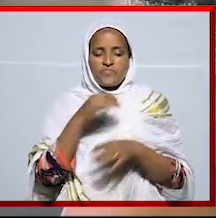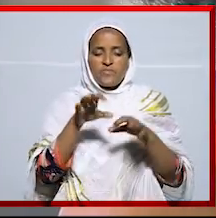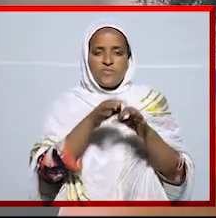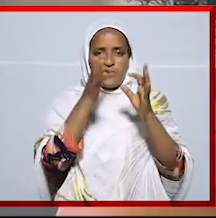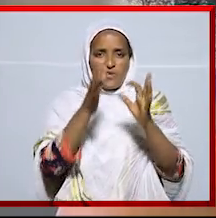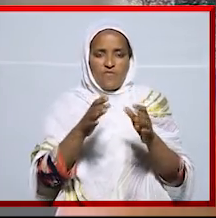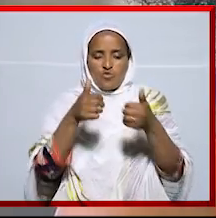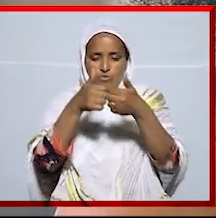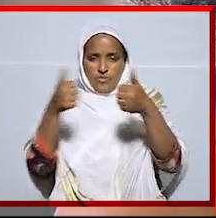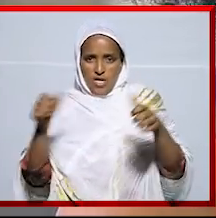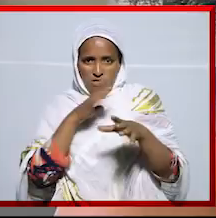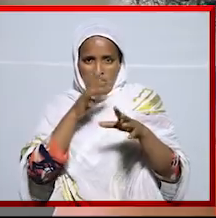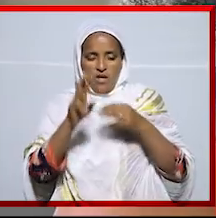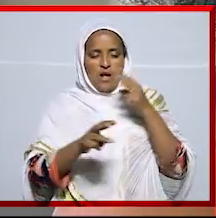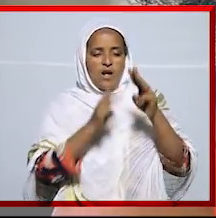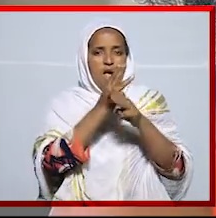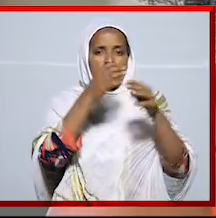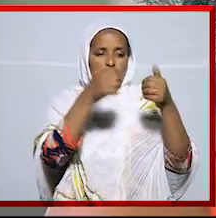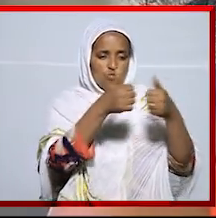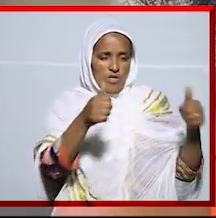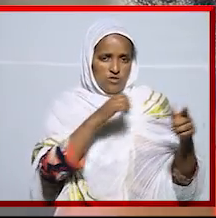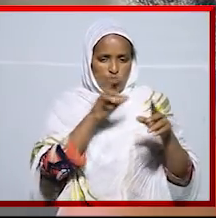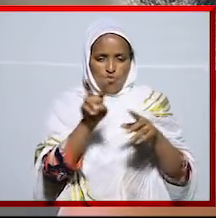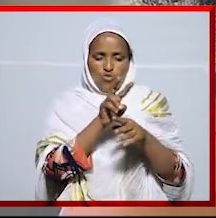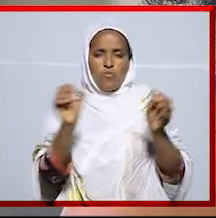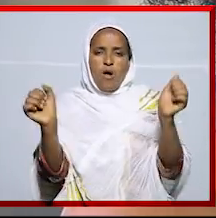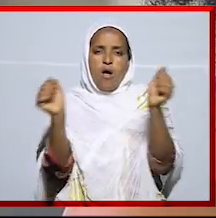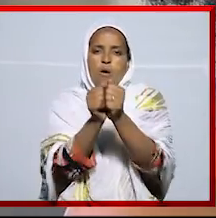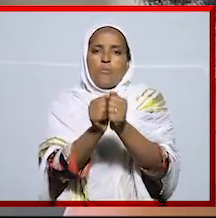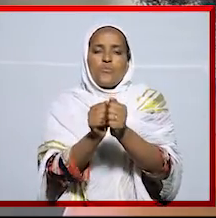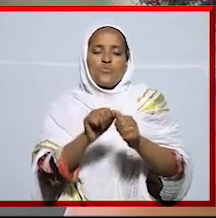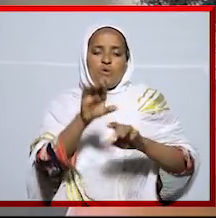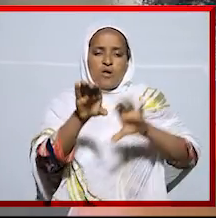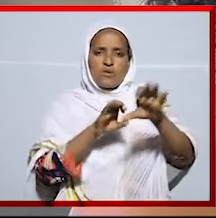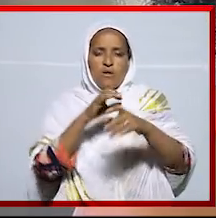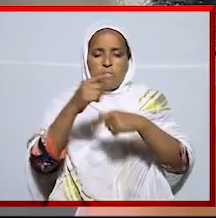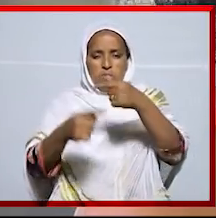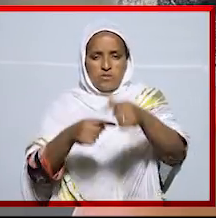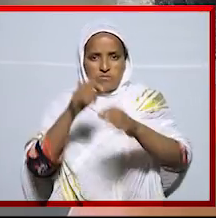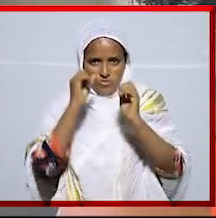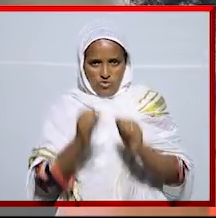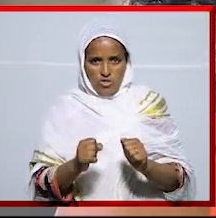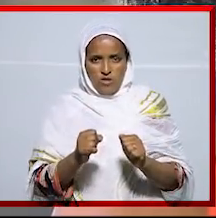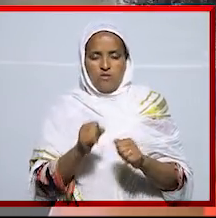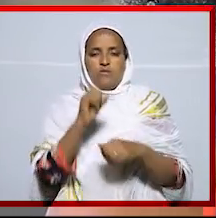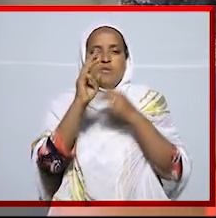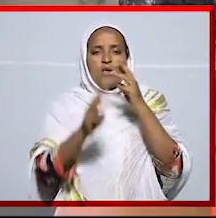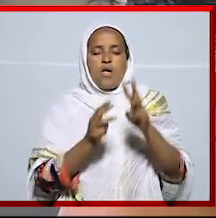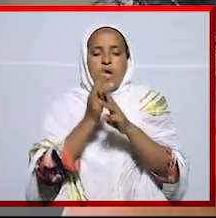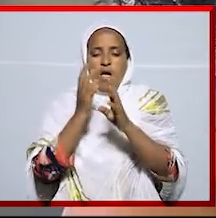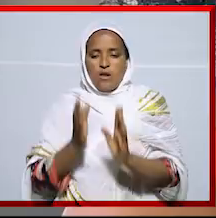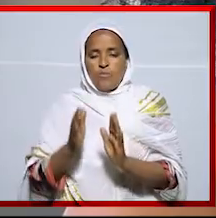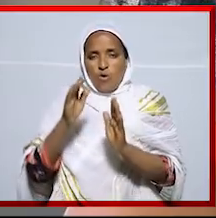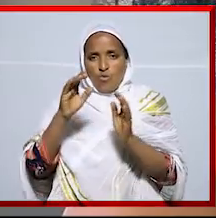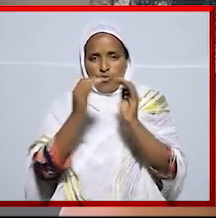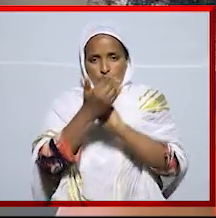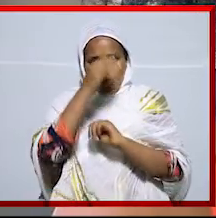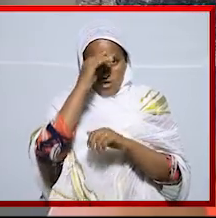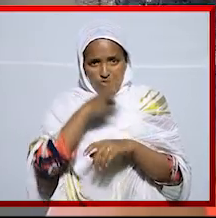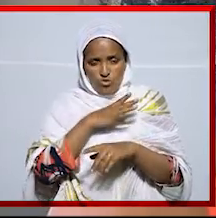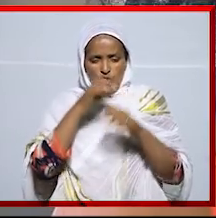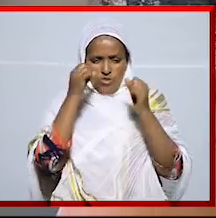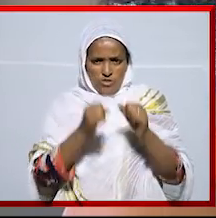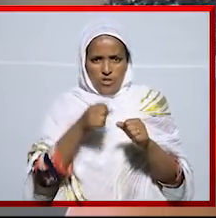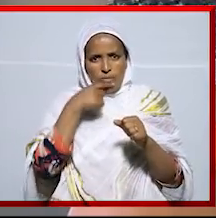ከፍተኛ ቦታ ላይ የደረሱ ሰዎች፣ ብዙ የሰሩ ሰዎች ማለት ነው እንጂ ሁለቱንም ለማስኬድ ይከብዳል። ምክንያቱም አንዱ የአንዱን ይከለክላል፣ አንዱ አንዱን